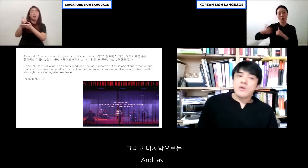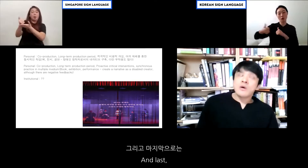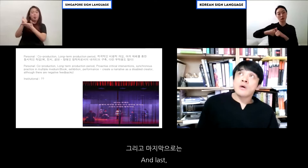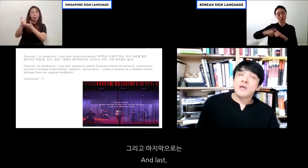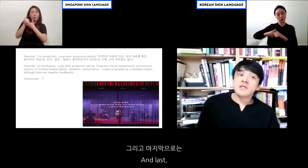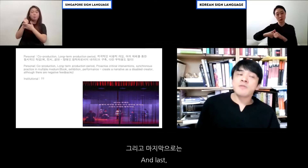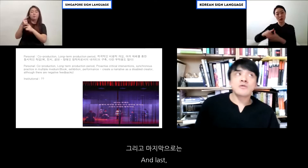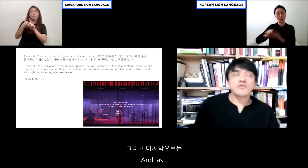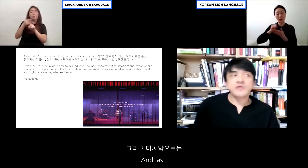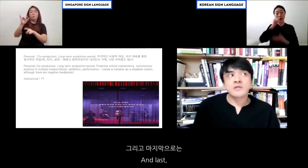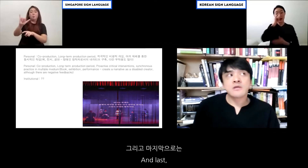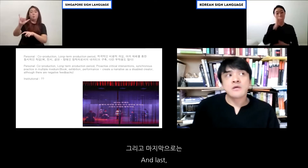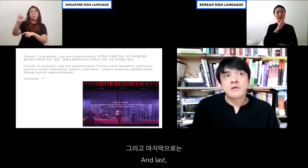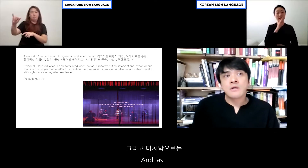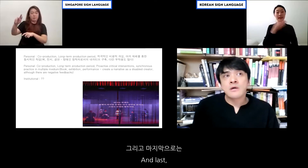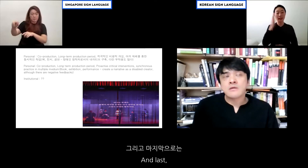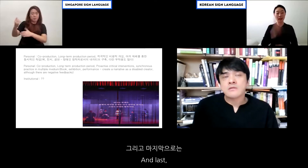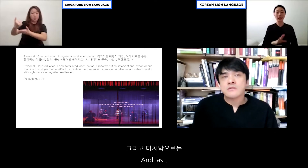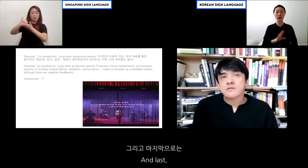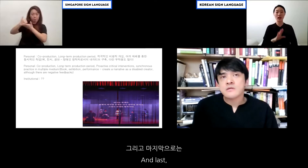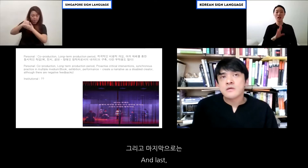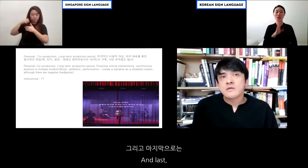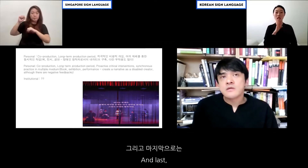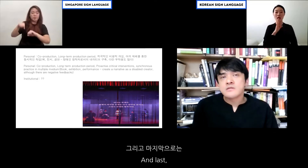그리고 마지막으로는